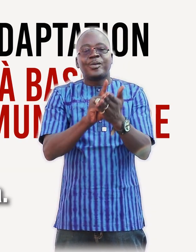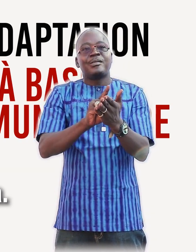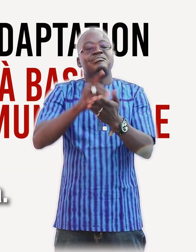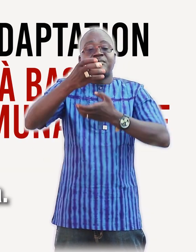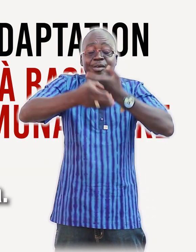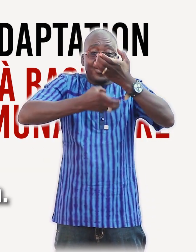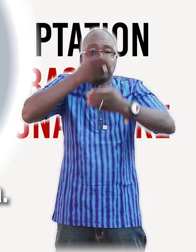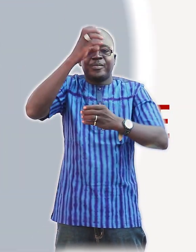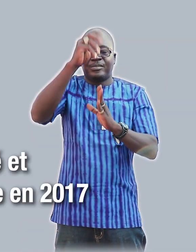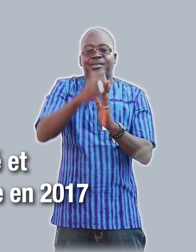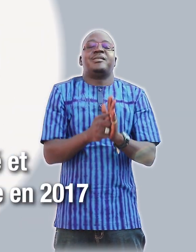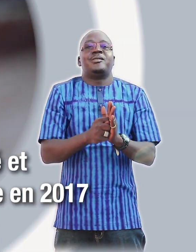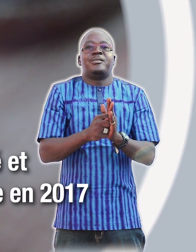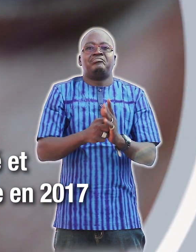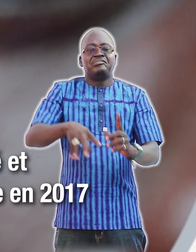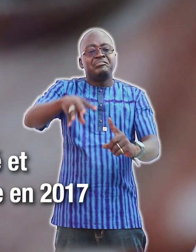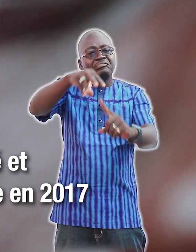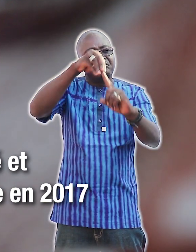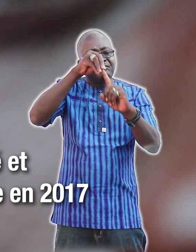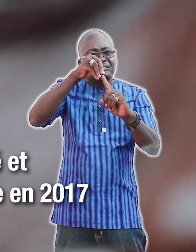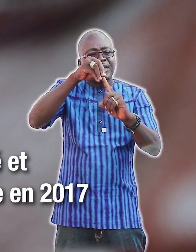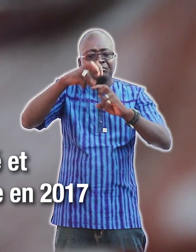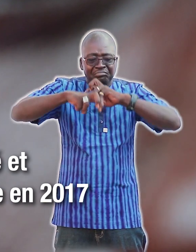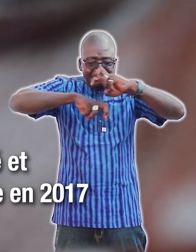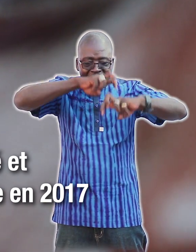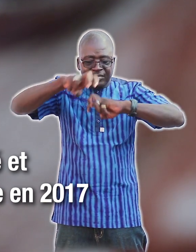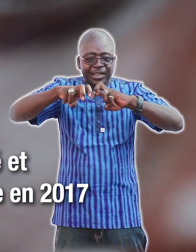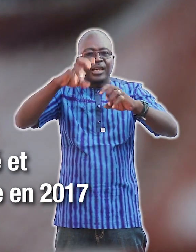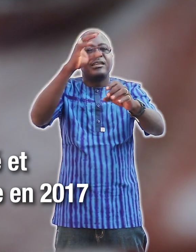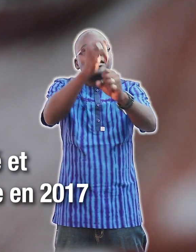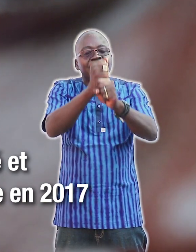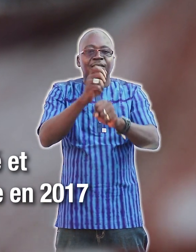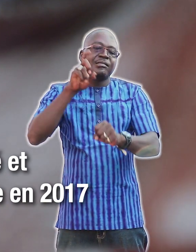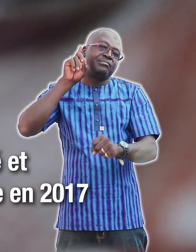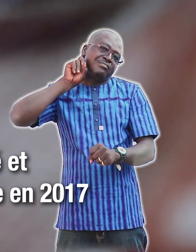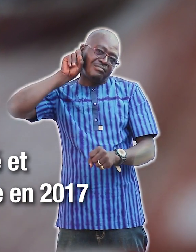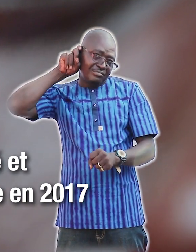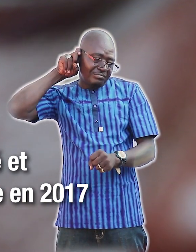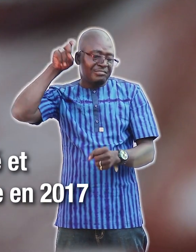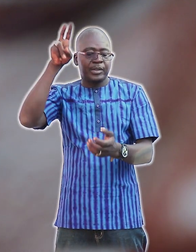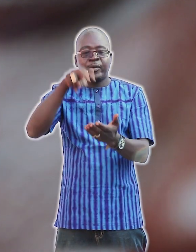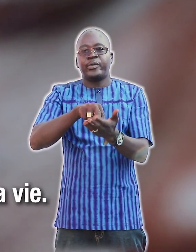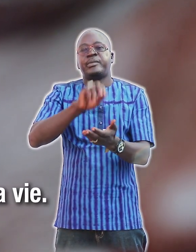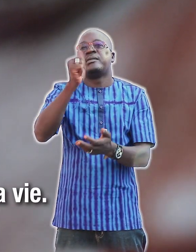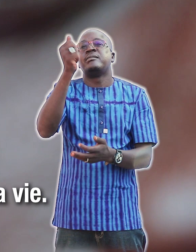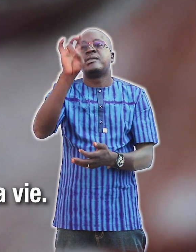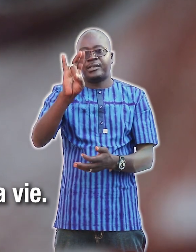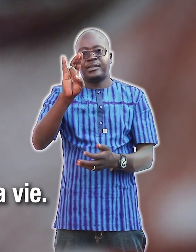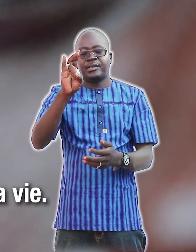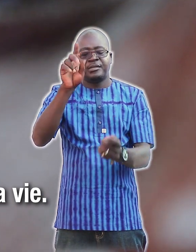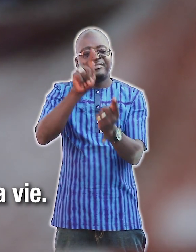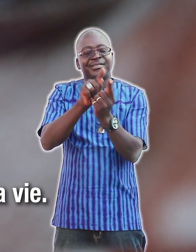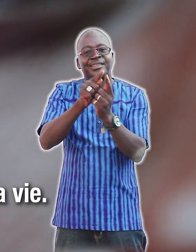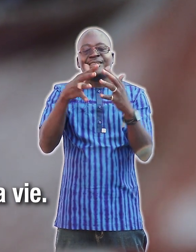par CBM Burkina. Un spécialiste m'a examiné et j'ai bénéficié de prothèses auditives en 2017. Ce petit